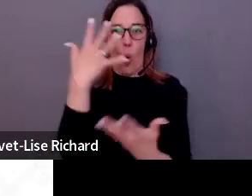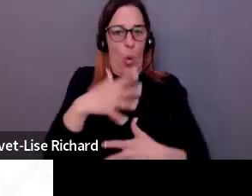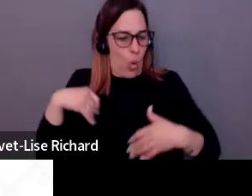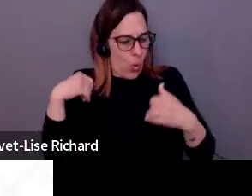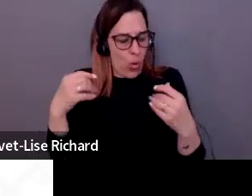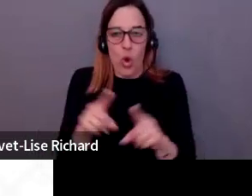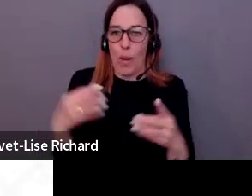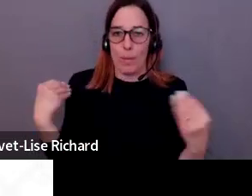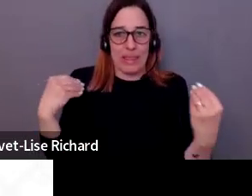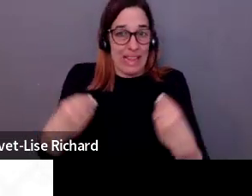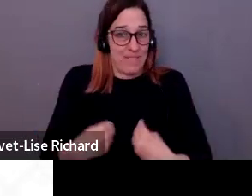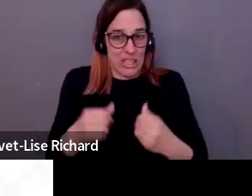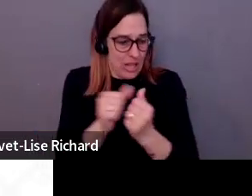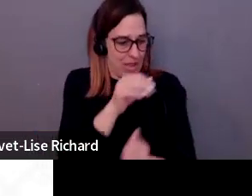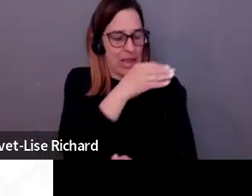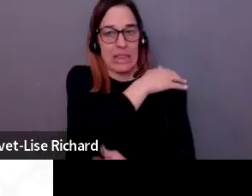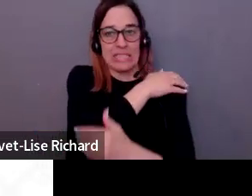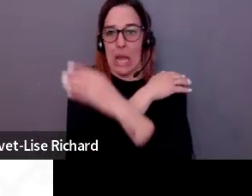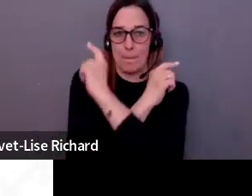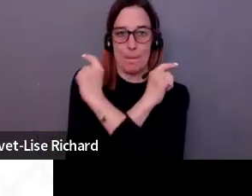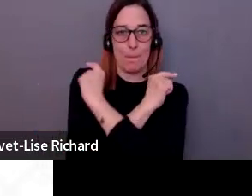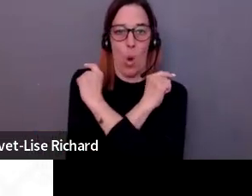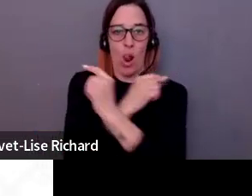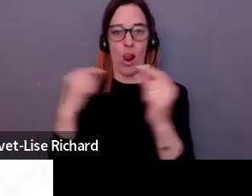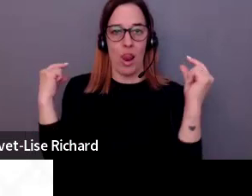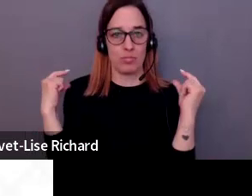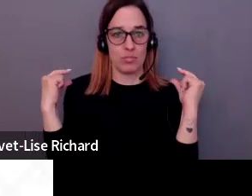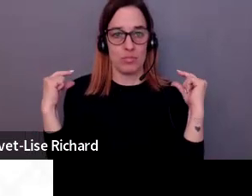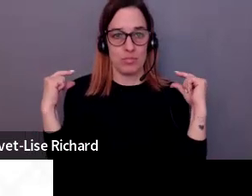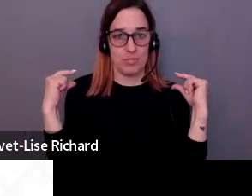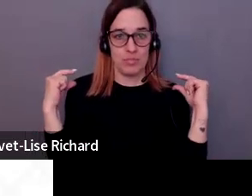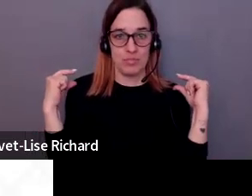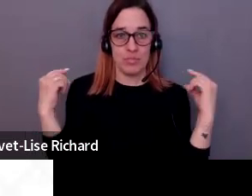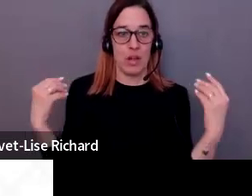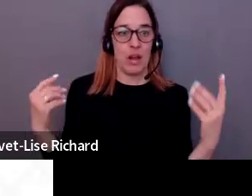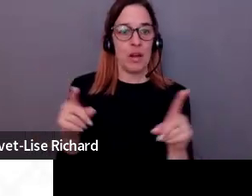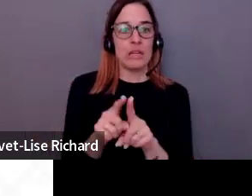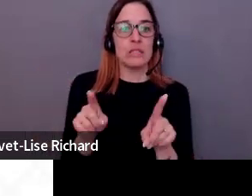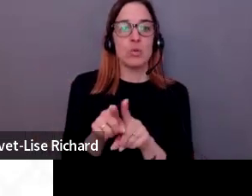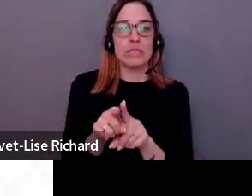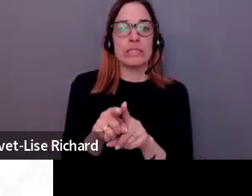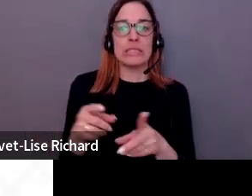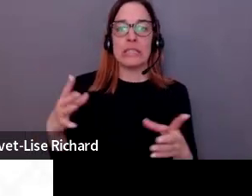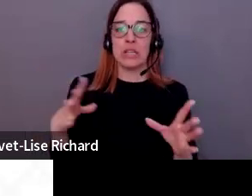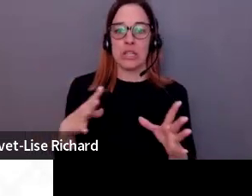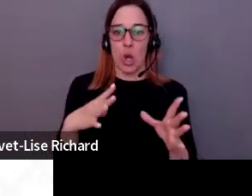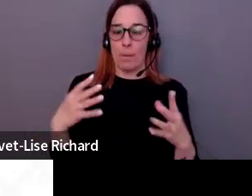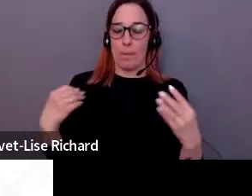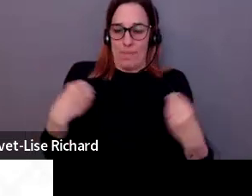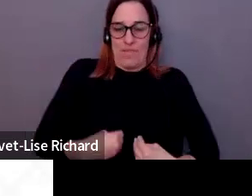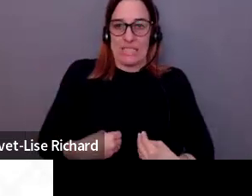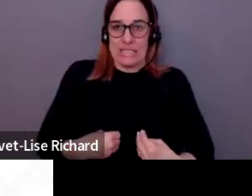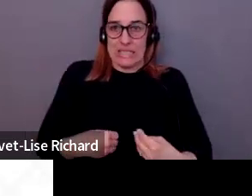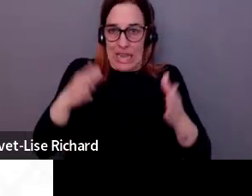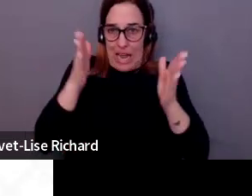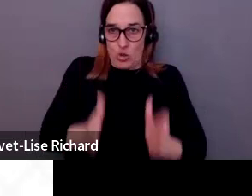des vestes avec des épaules. La veste péplum, c'est ajusté, puis après